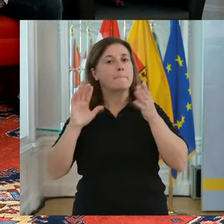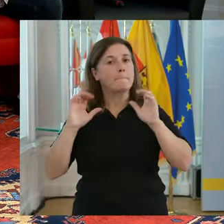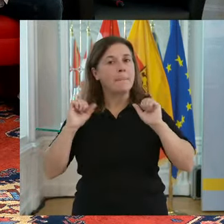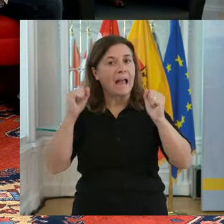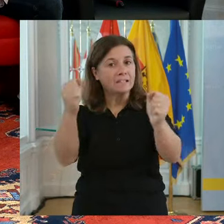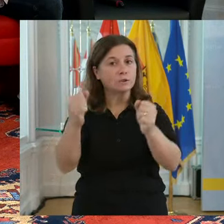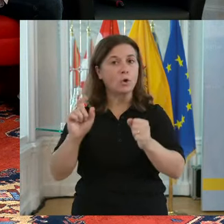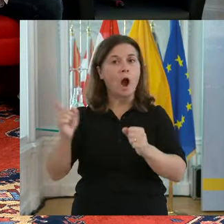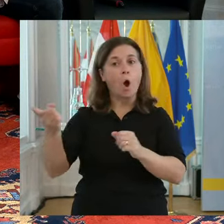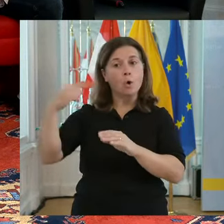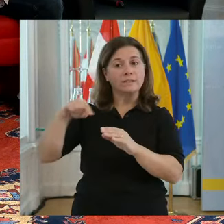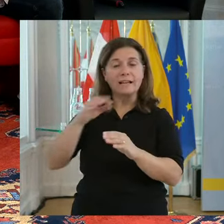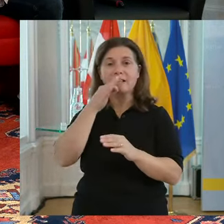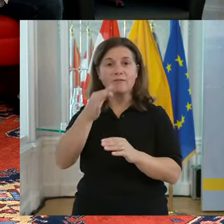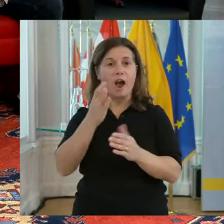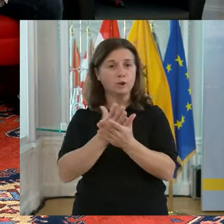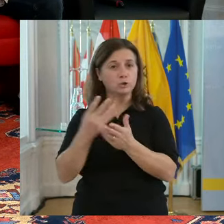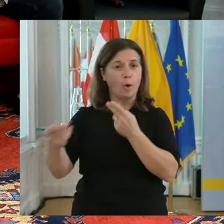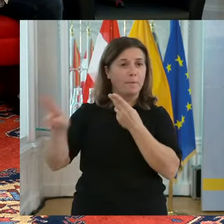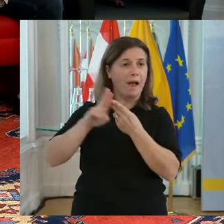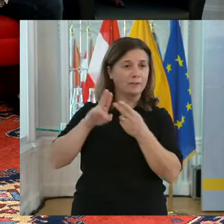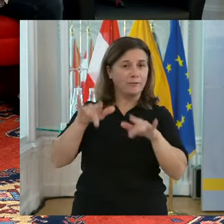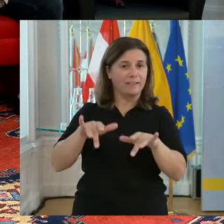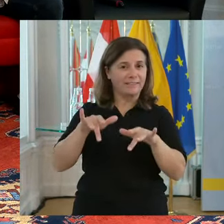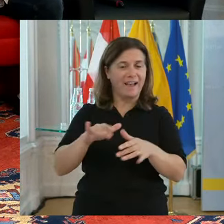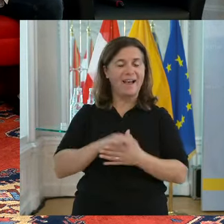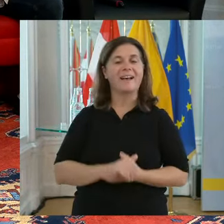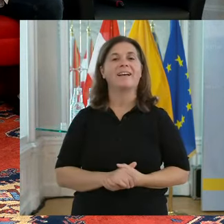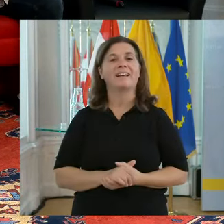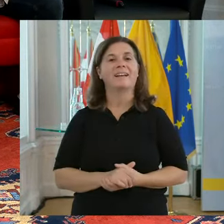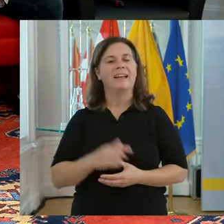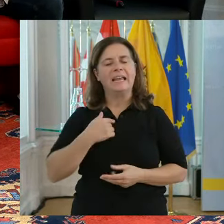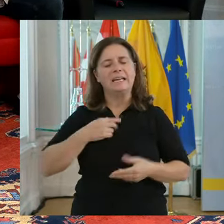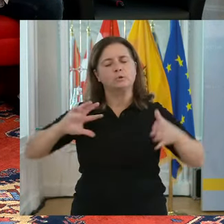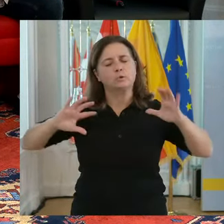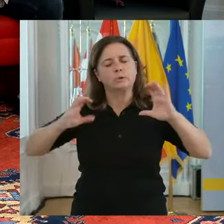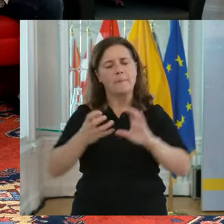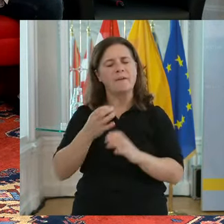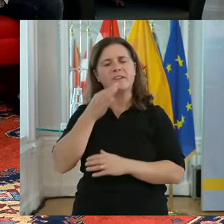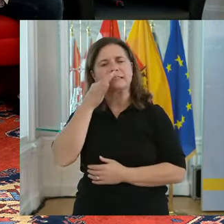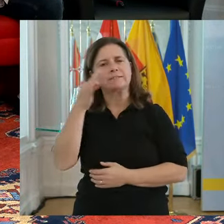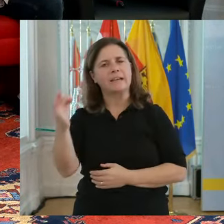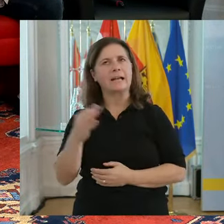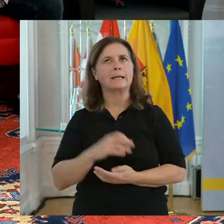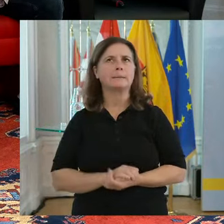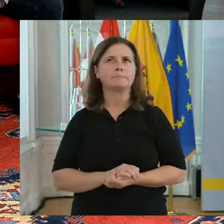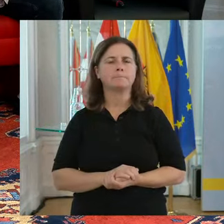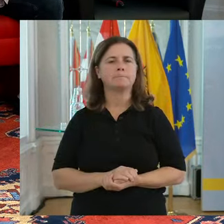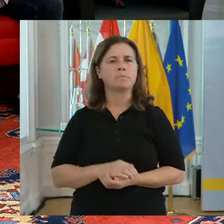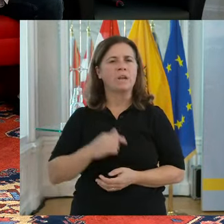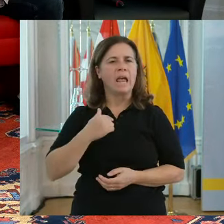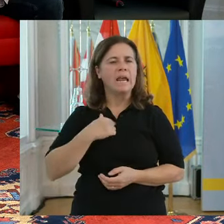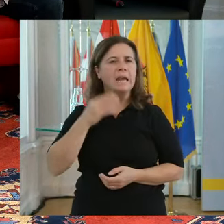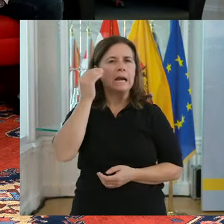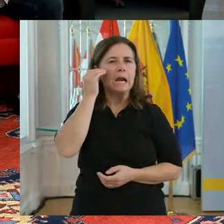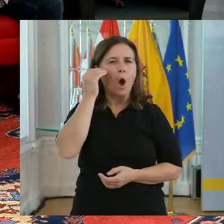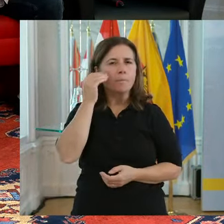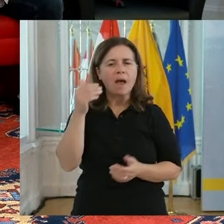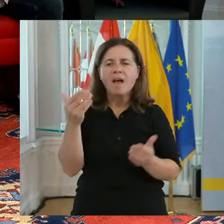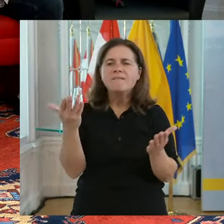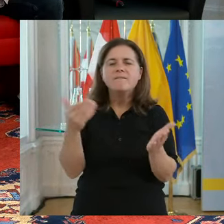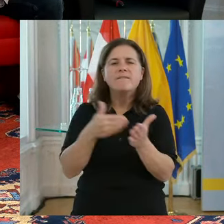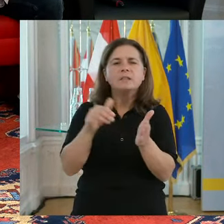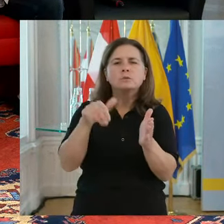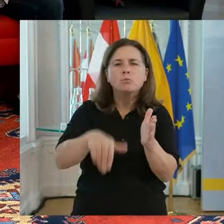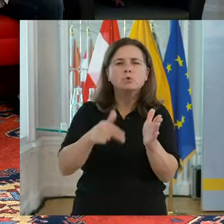mir auch bei der nächsten Frage. Ich fasse die einfach zusammen. Ich glaube, wo sehen Sie noch Handlungsbedarf, noch